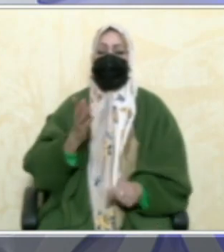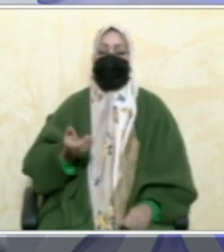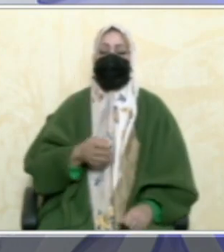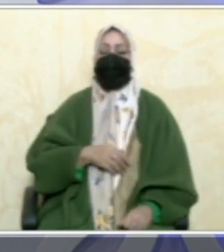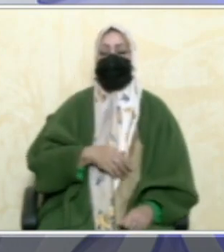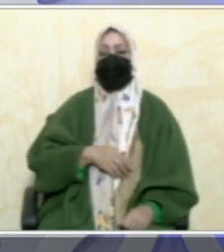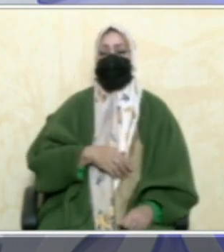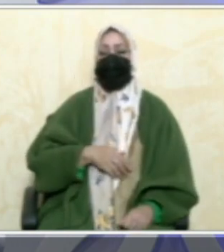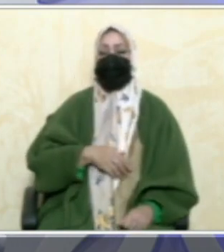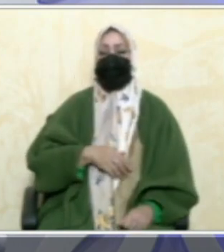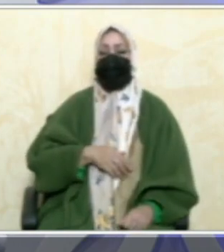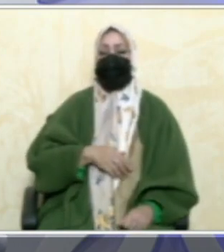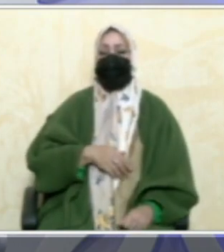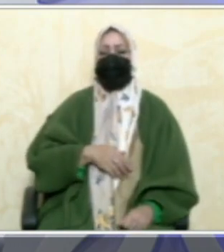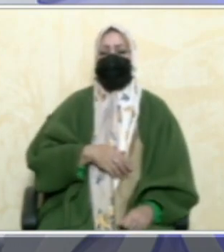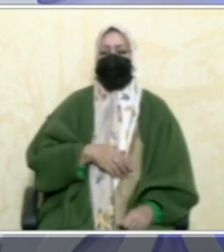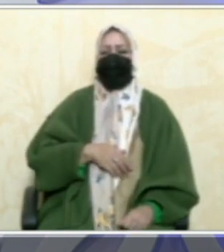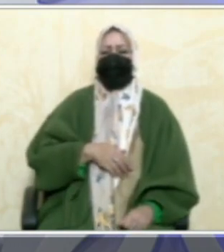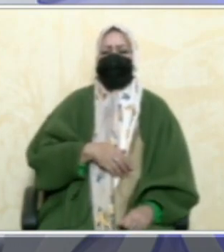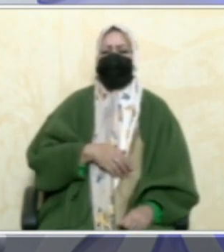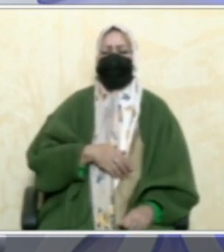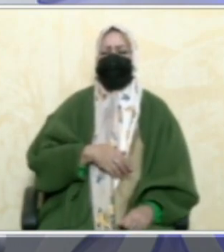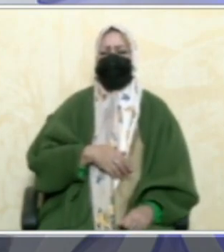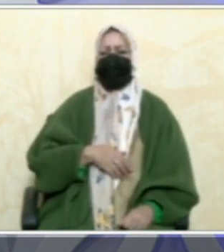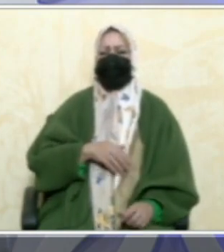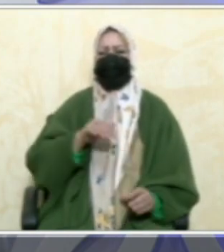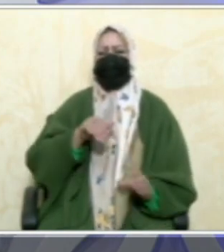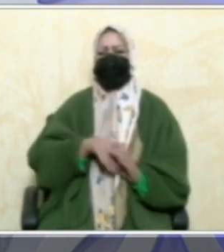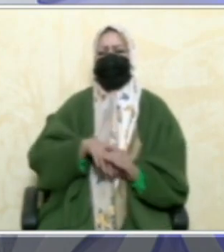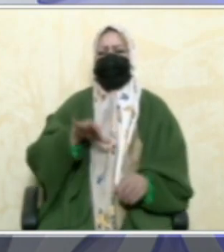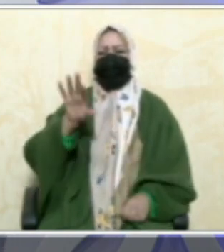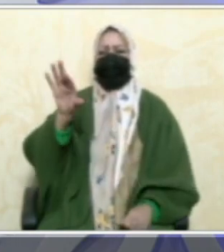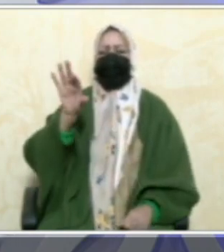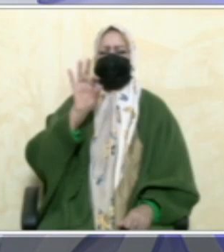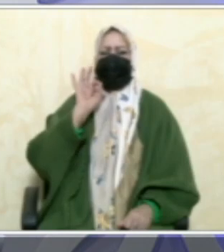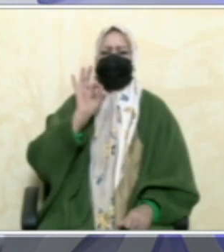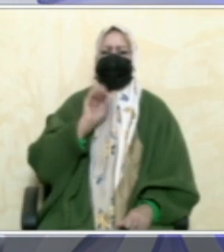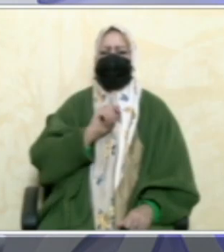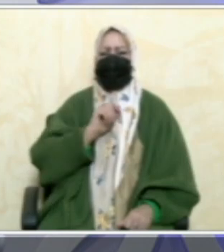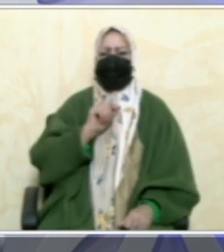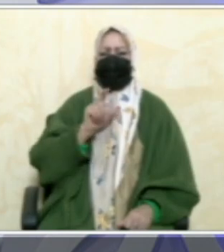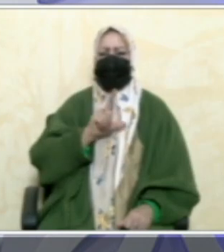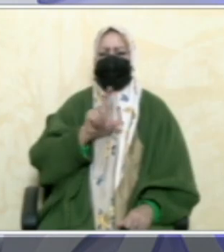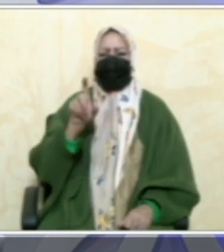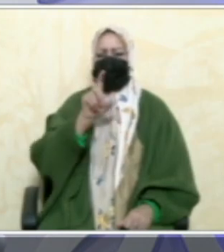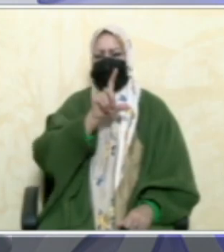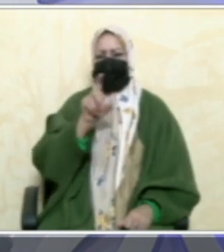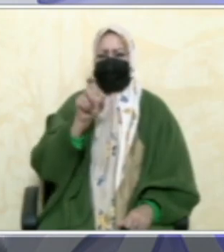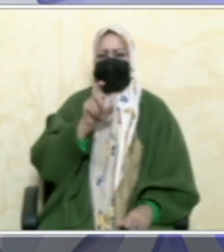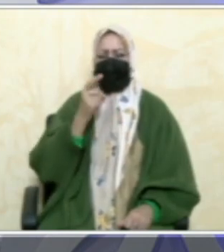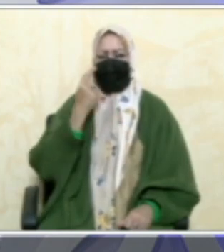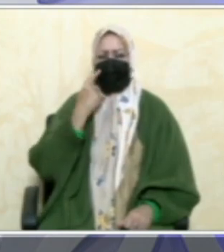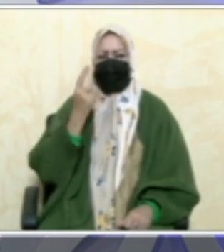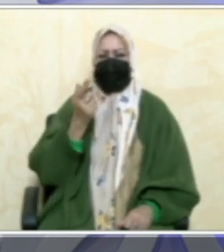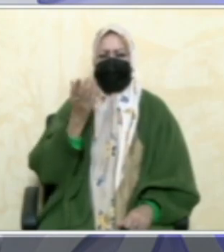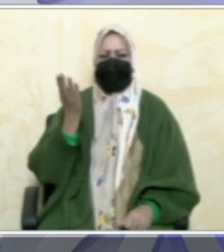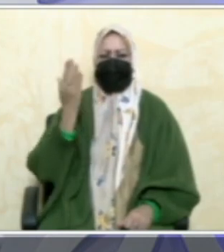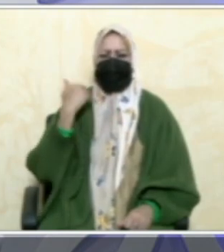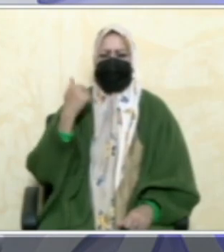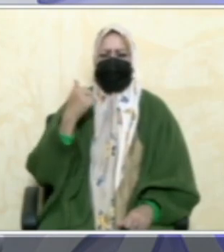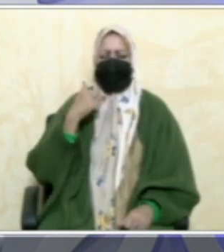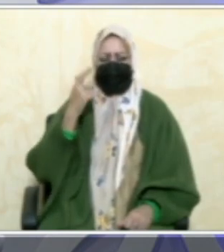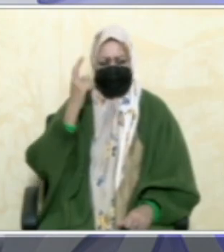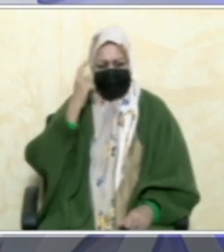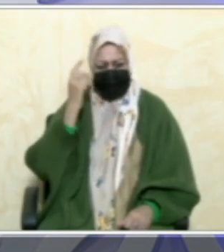يقول والله اختاروا العلمانيين ما تختاروش الإسلاميين، وهذه صدرت من ناس متعلمة للأسف ومعروفة.